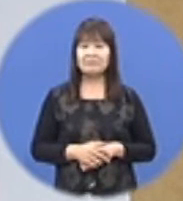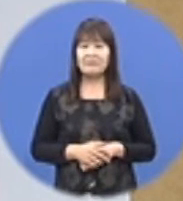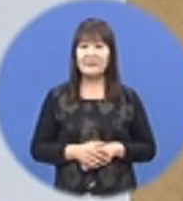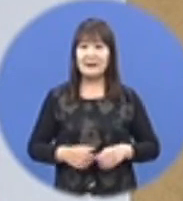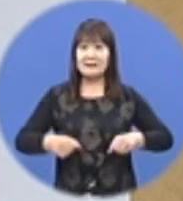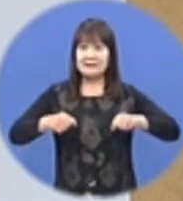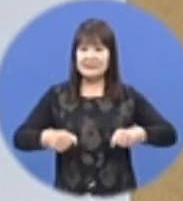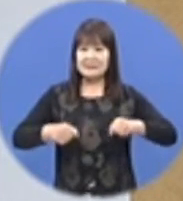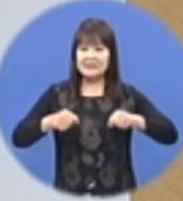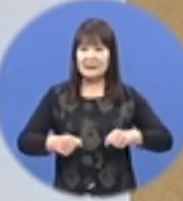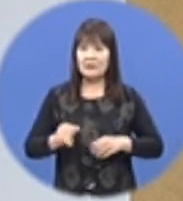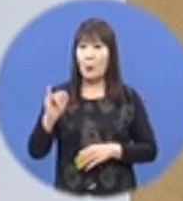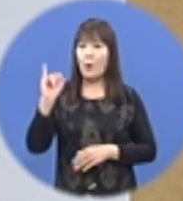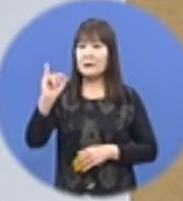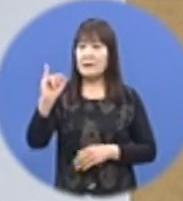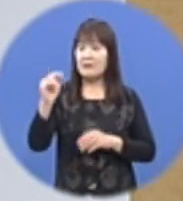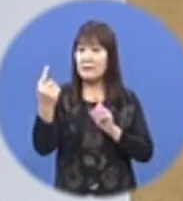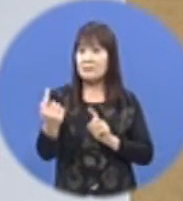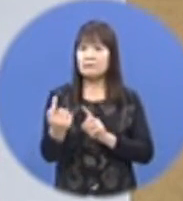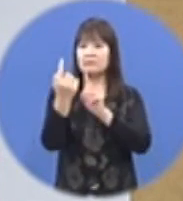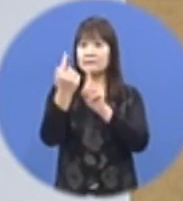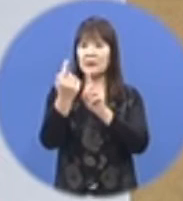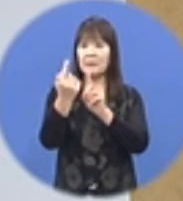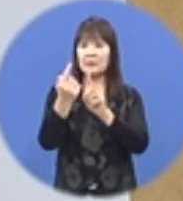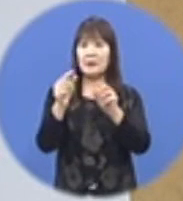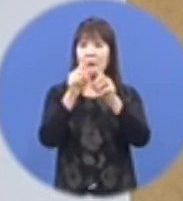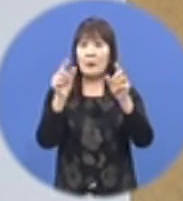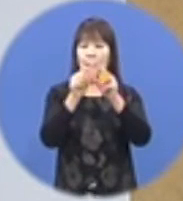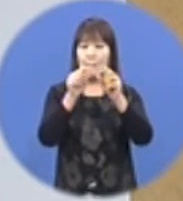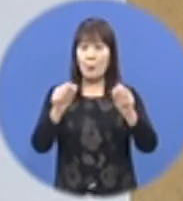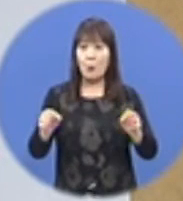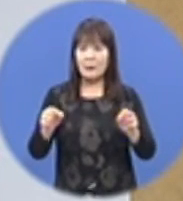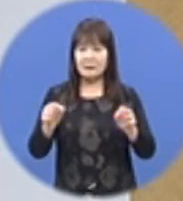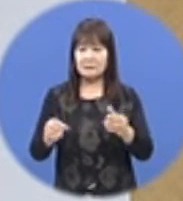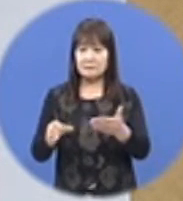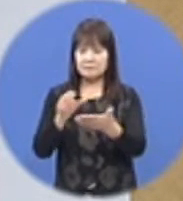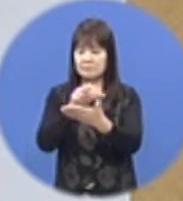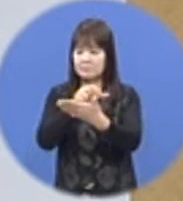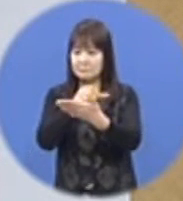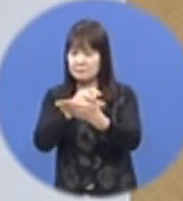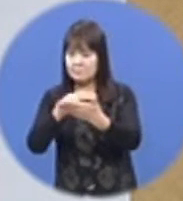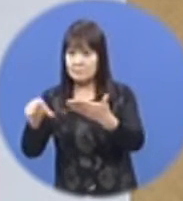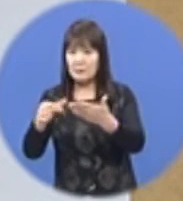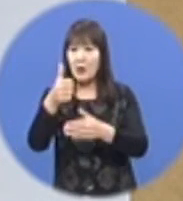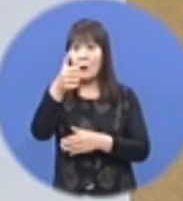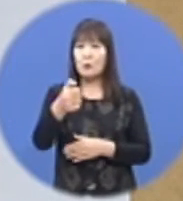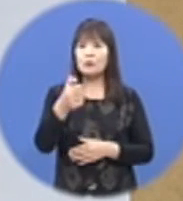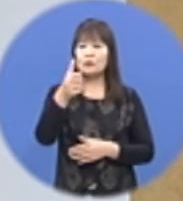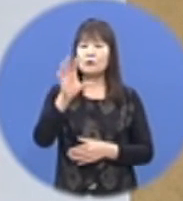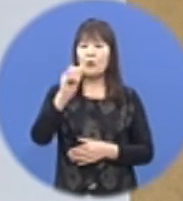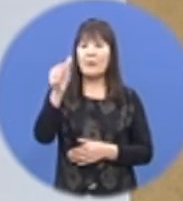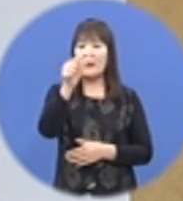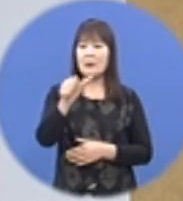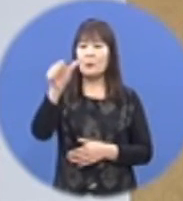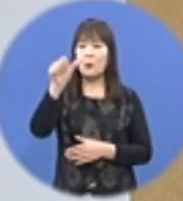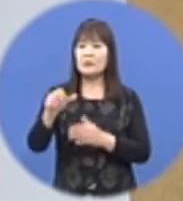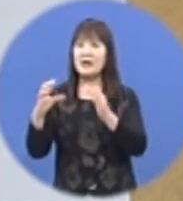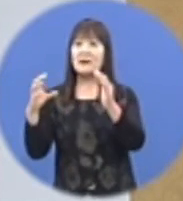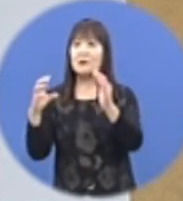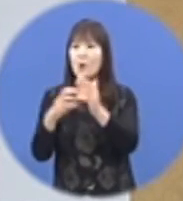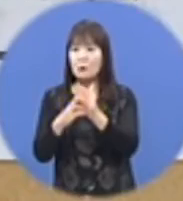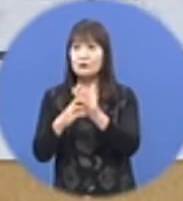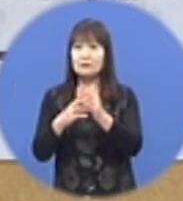人力車に乗ったお姫様に出会えるとボーナス石高をゲット、合計で55万5000石を集めます。